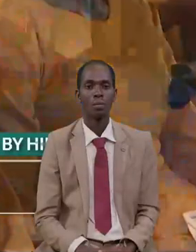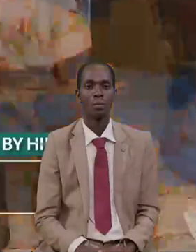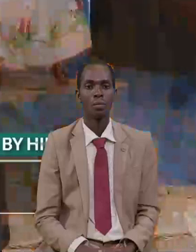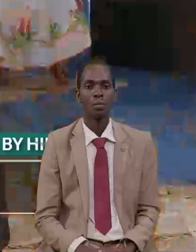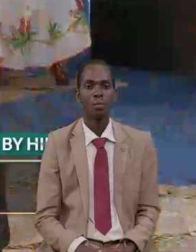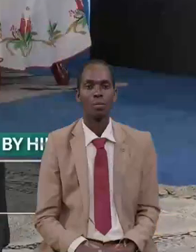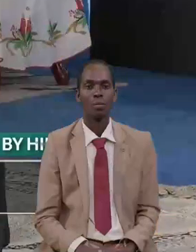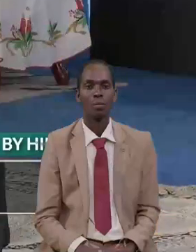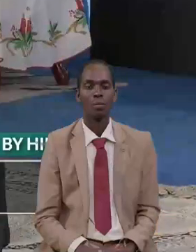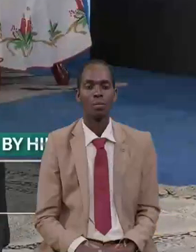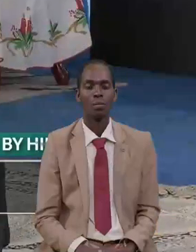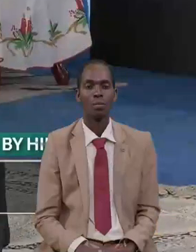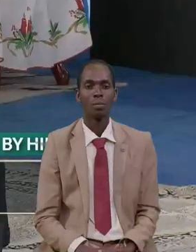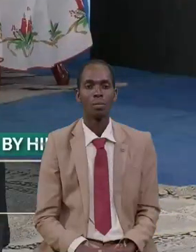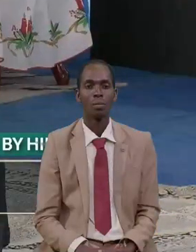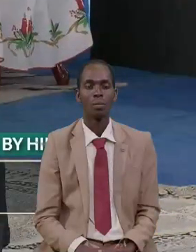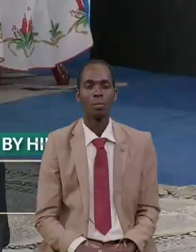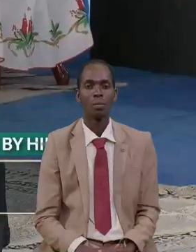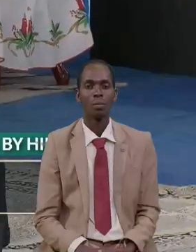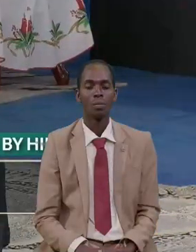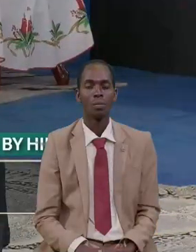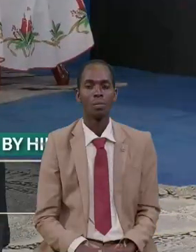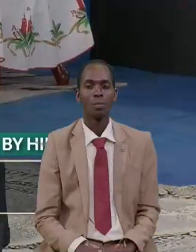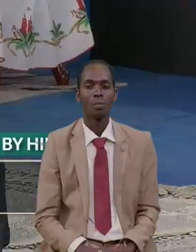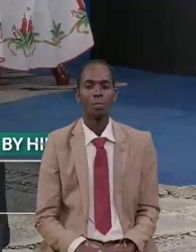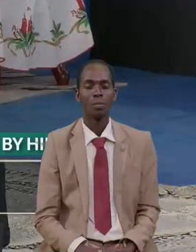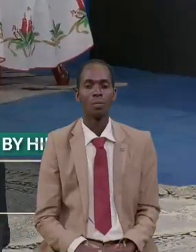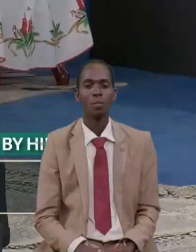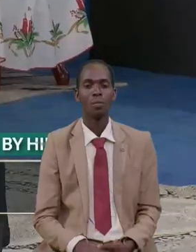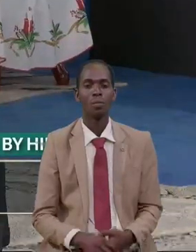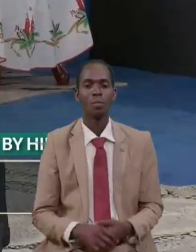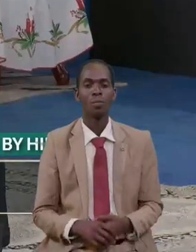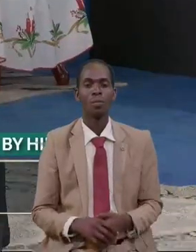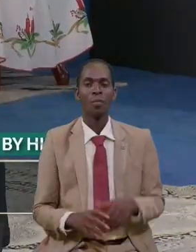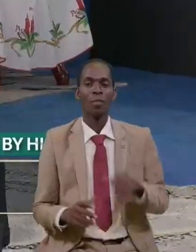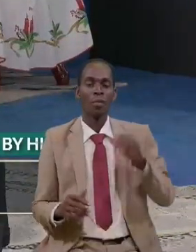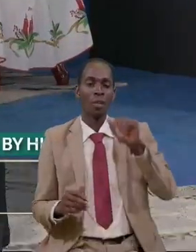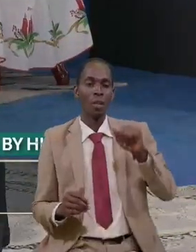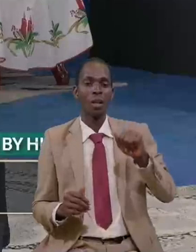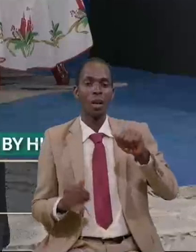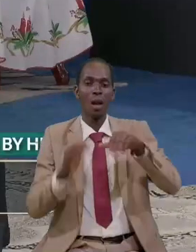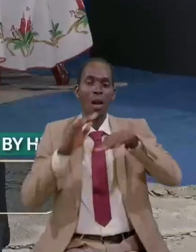tu seras au-dessus de tous les ennemis qui essaient de te faire tomber.